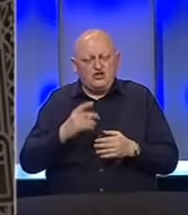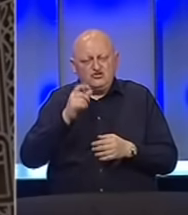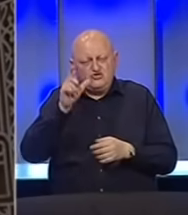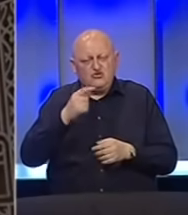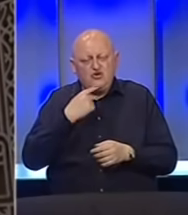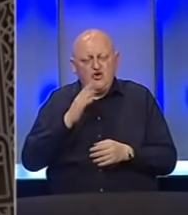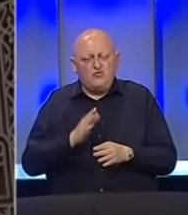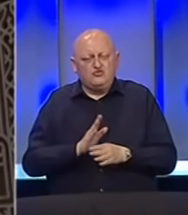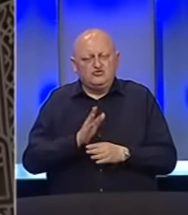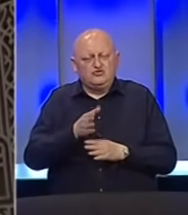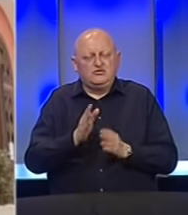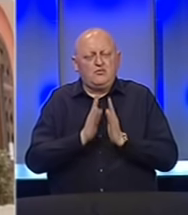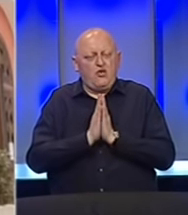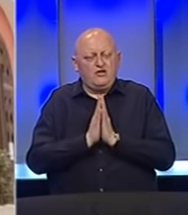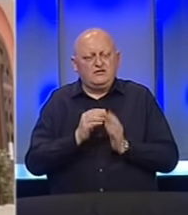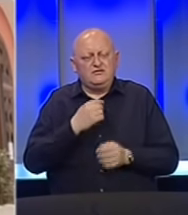koji može da prisustvuje obredima.